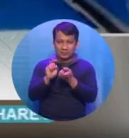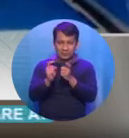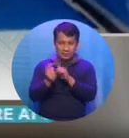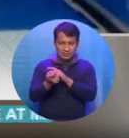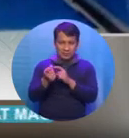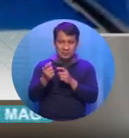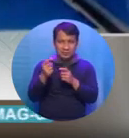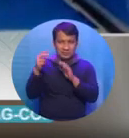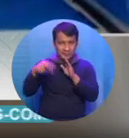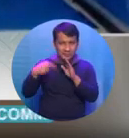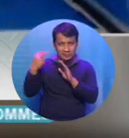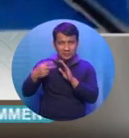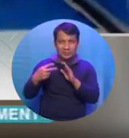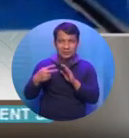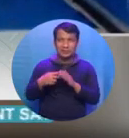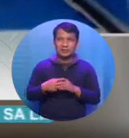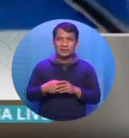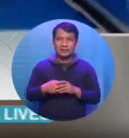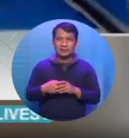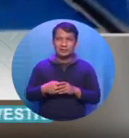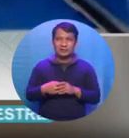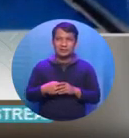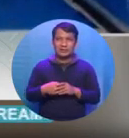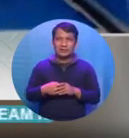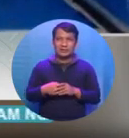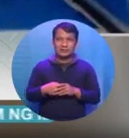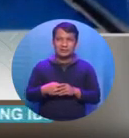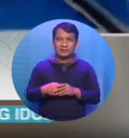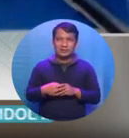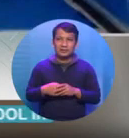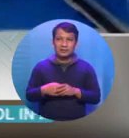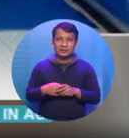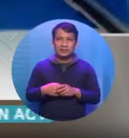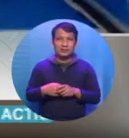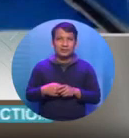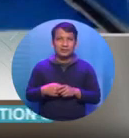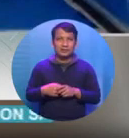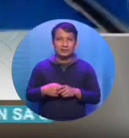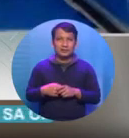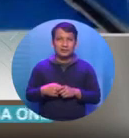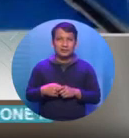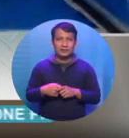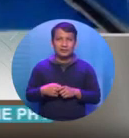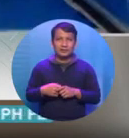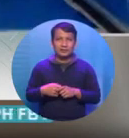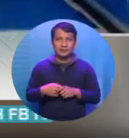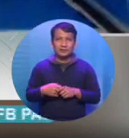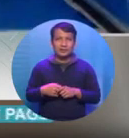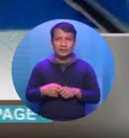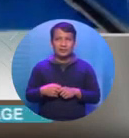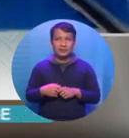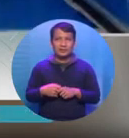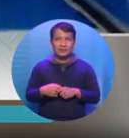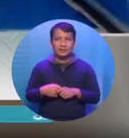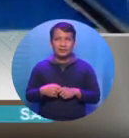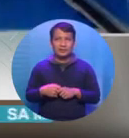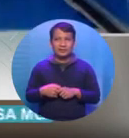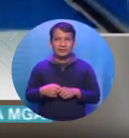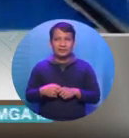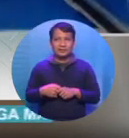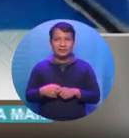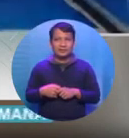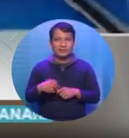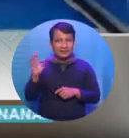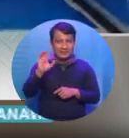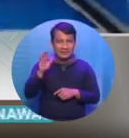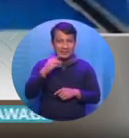videos. Yes po. Nag-start po ako ng pandemic po. Ah, since pandemic, kasama niyo po si Nanay. Hello, Nay! Ayan po, si Nanay ko po.